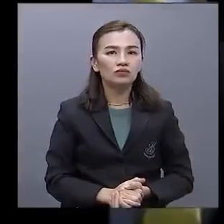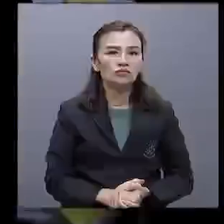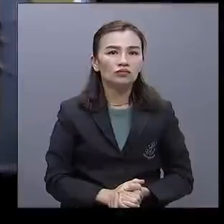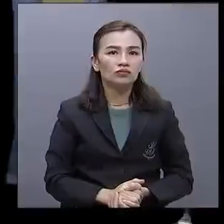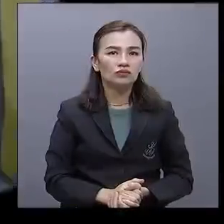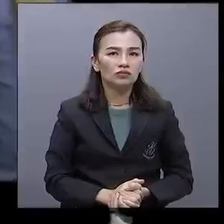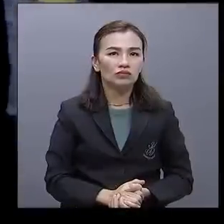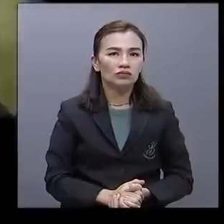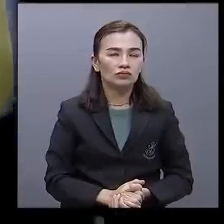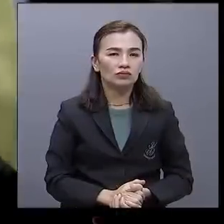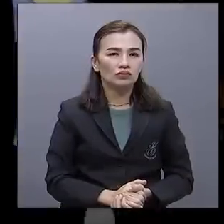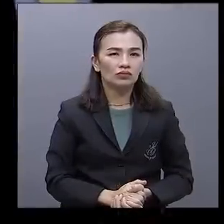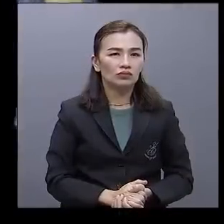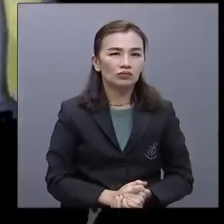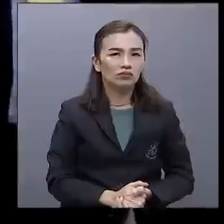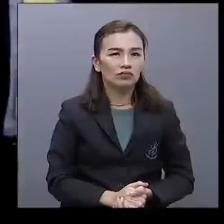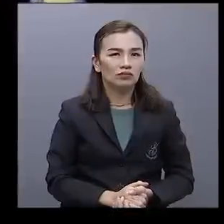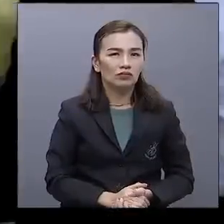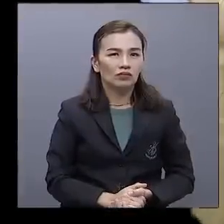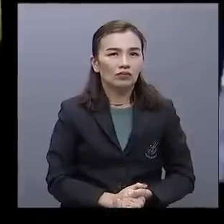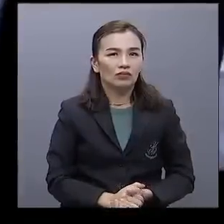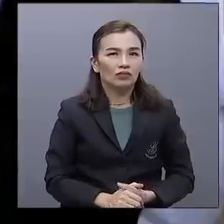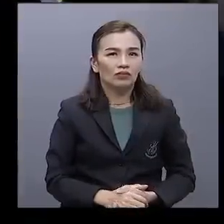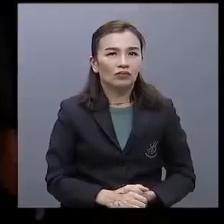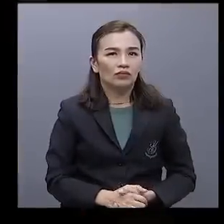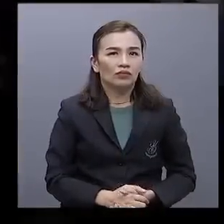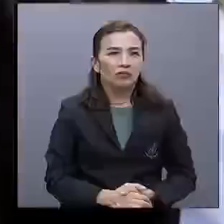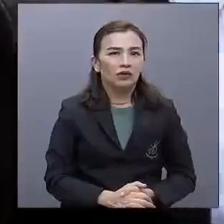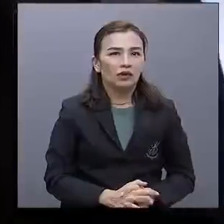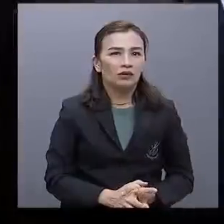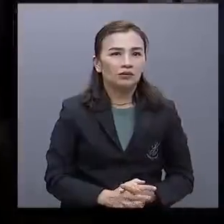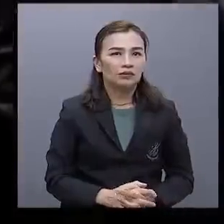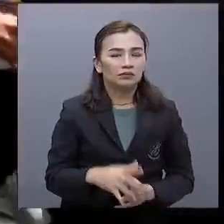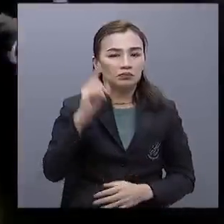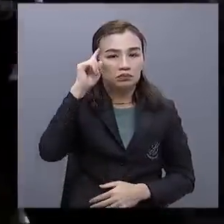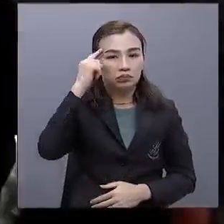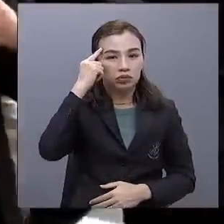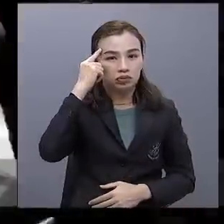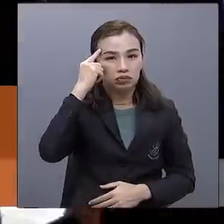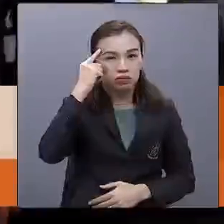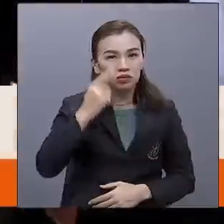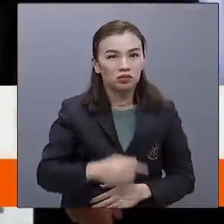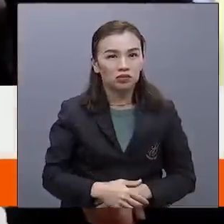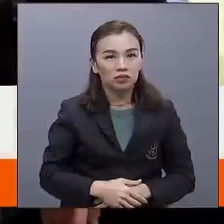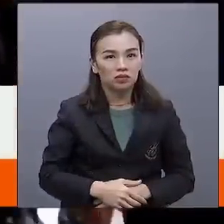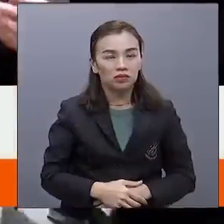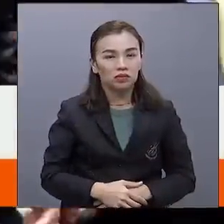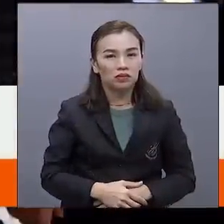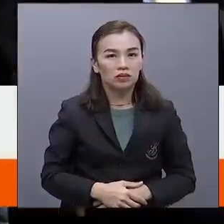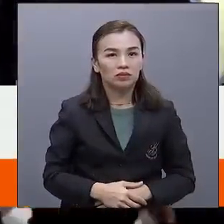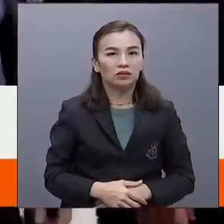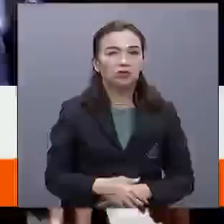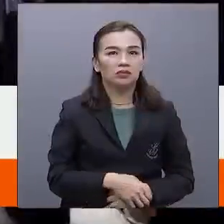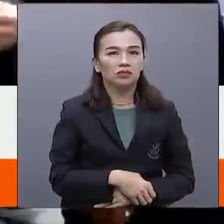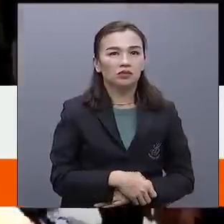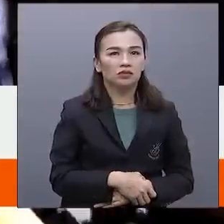บบว่าถ้าไม่ได้จริงอาจจะ ลองล้มนะครับลองล้มนะครับ ถึงขั้นนั้นนะครับ ไม่ทราบไม่ทราบ ถ้าสิ่งเดียวจะทำ